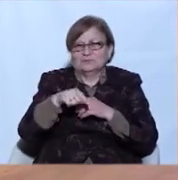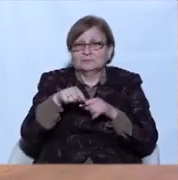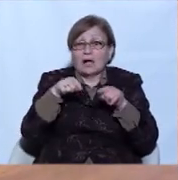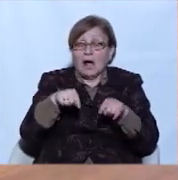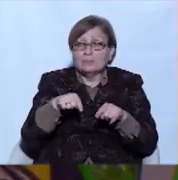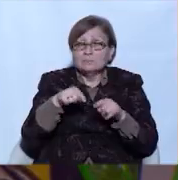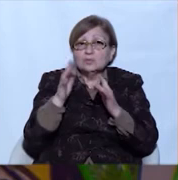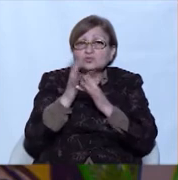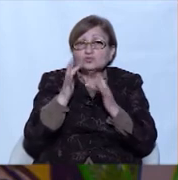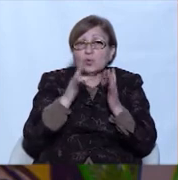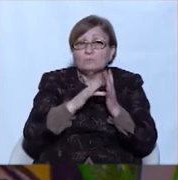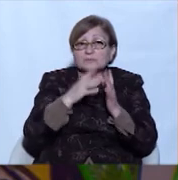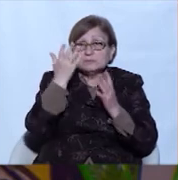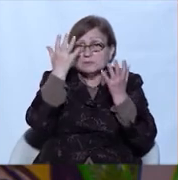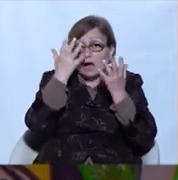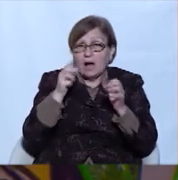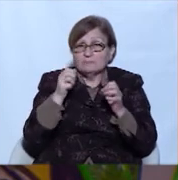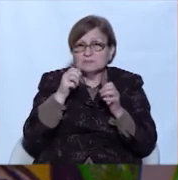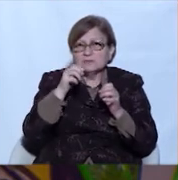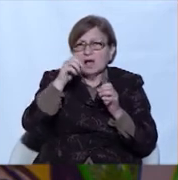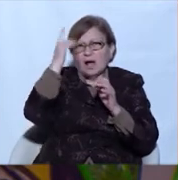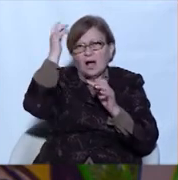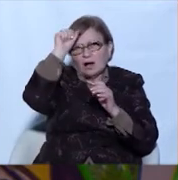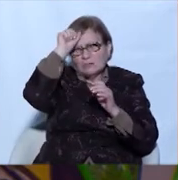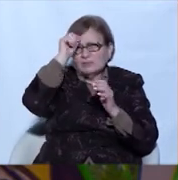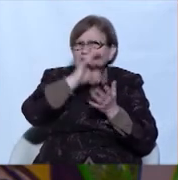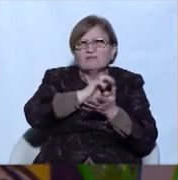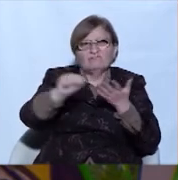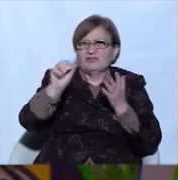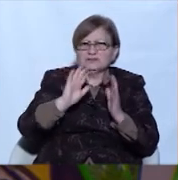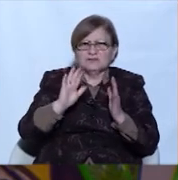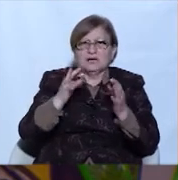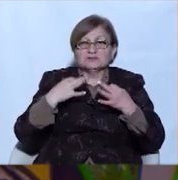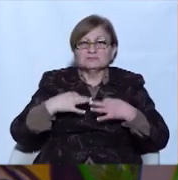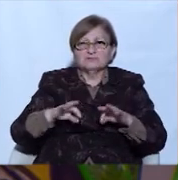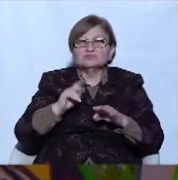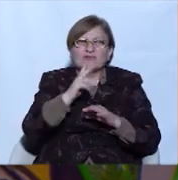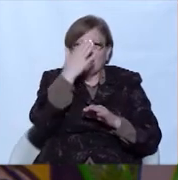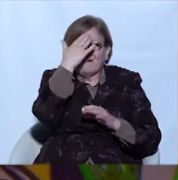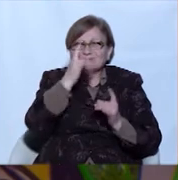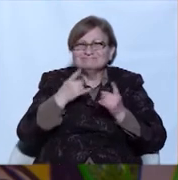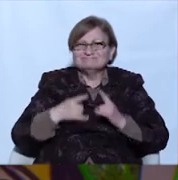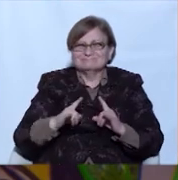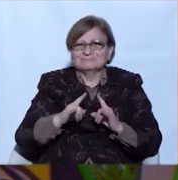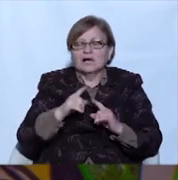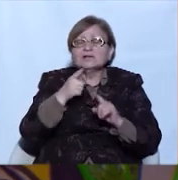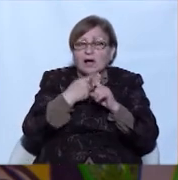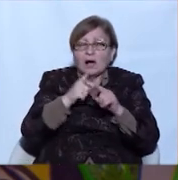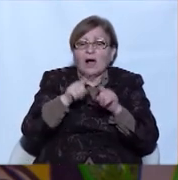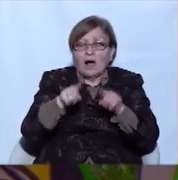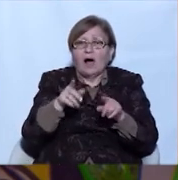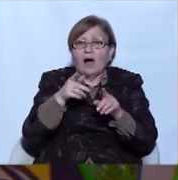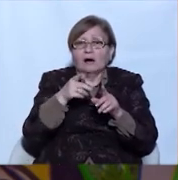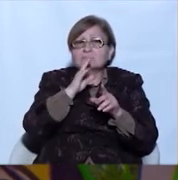შობის ღამეს, როგორ წართმევს ღმერთი, სწორედ შობის ღამეს უკვდება შვილი